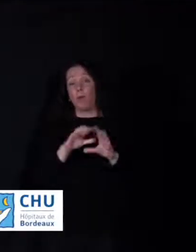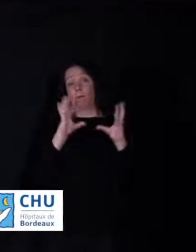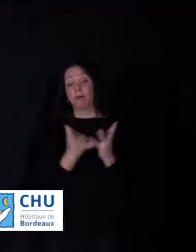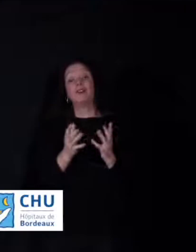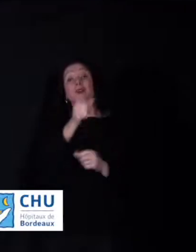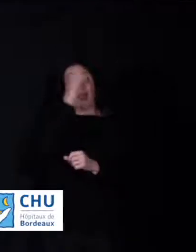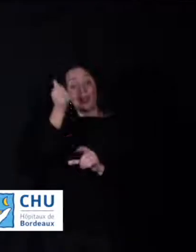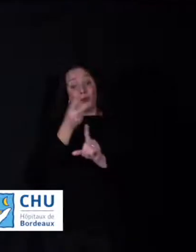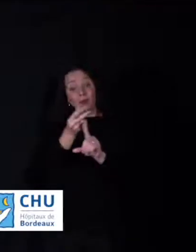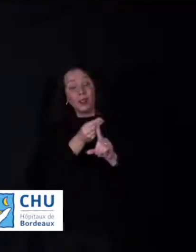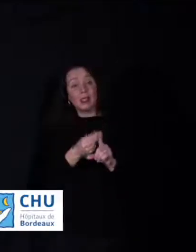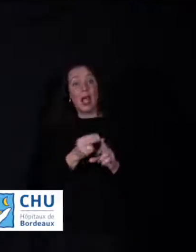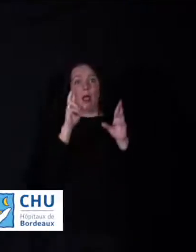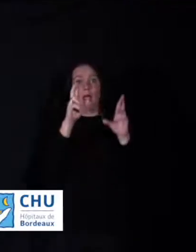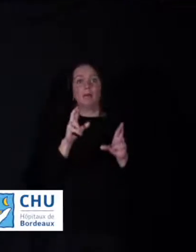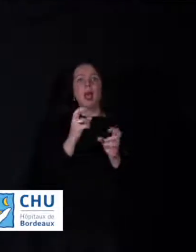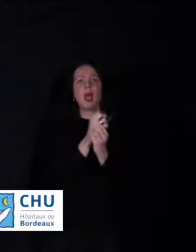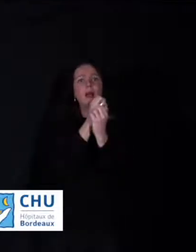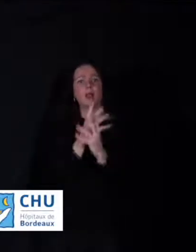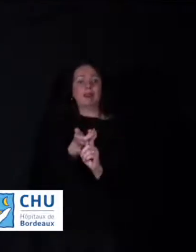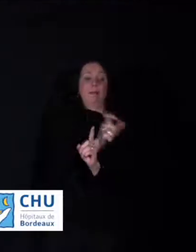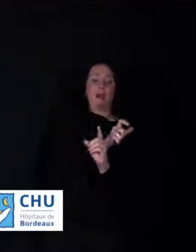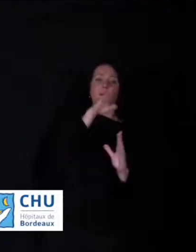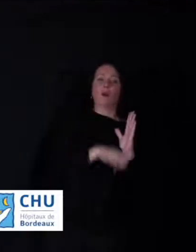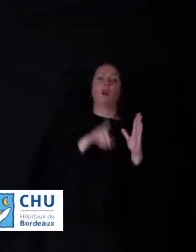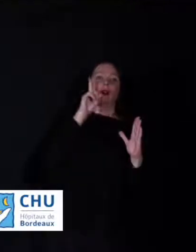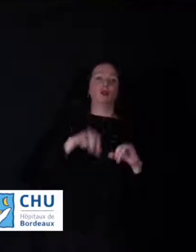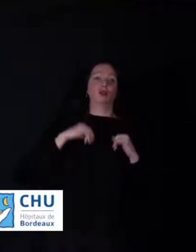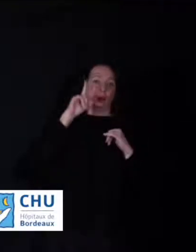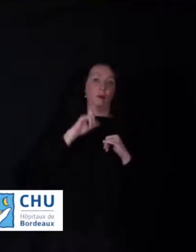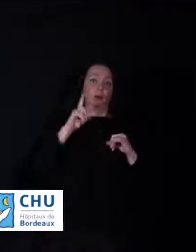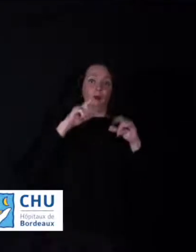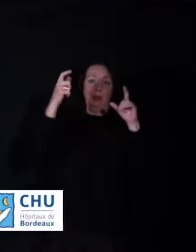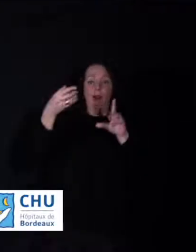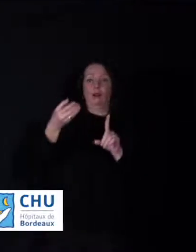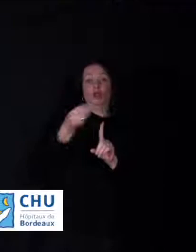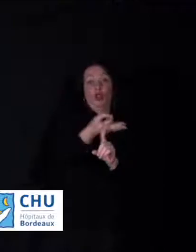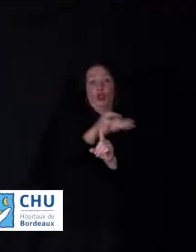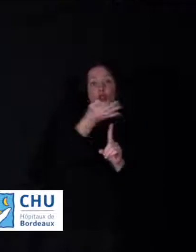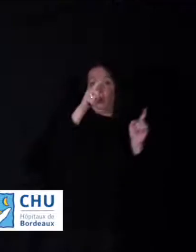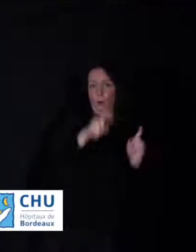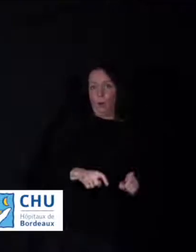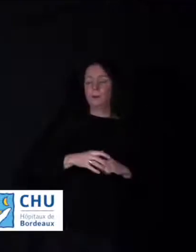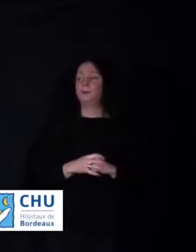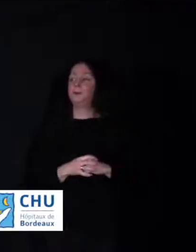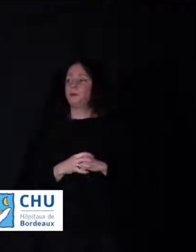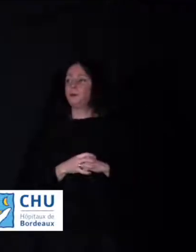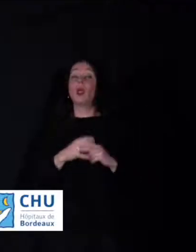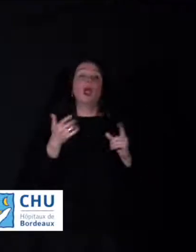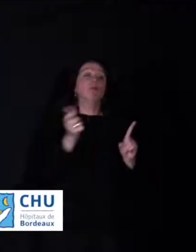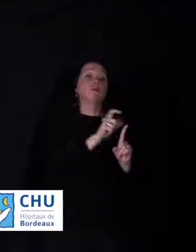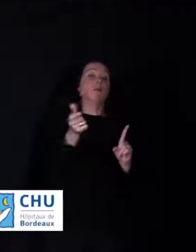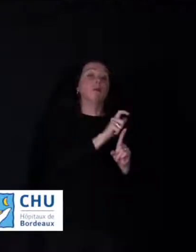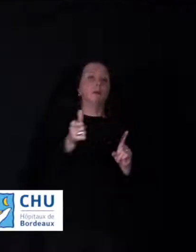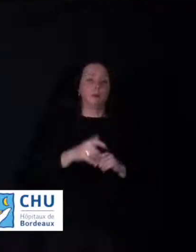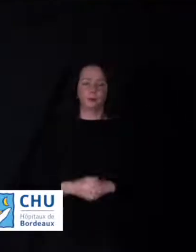on espère qu'ils transmettront moins le virus aux jeunes filles et vice-versa. Alors, en termes de couverture vaccinale,